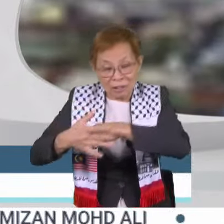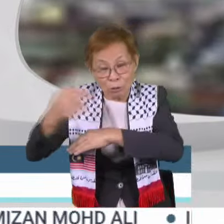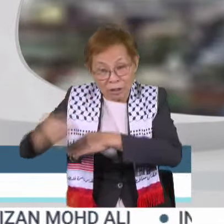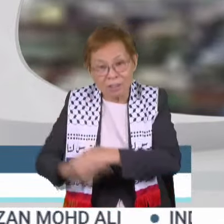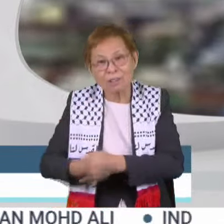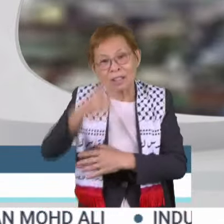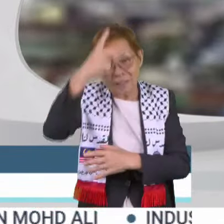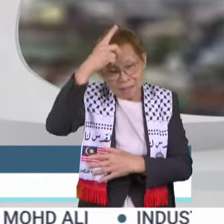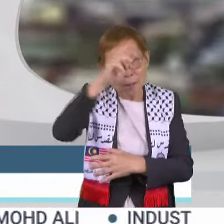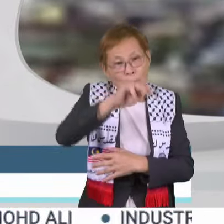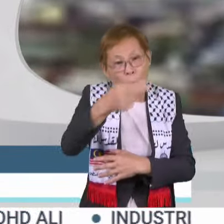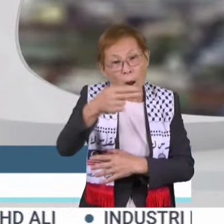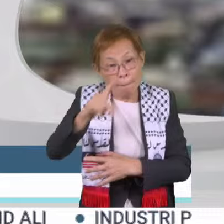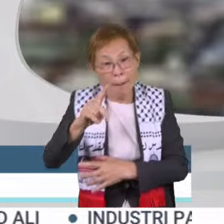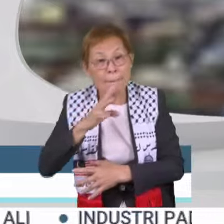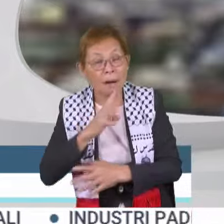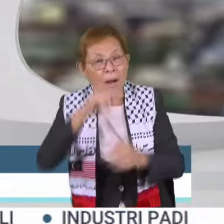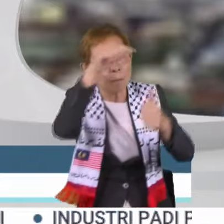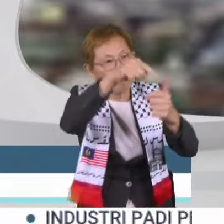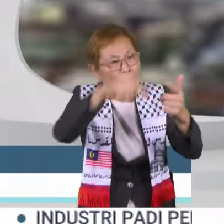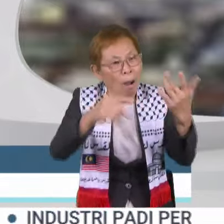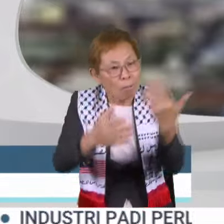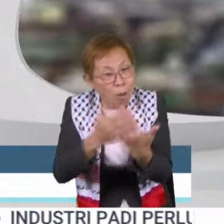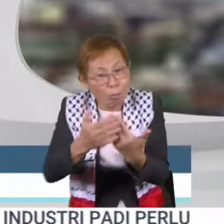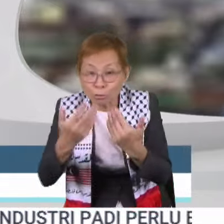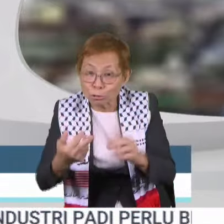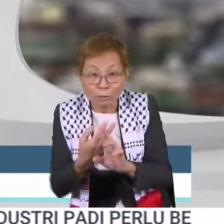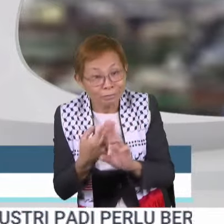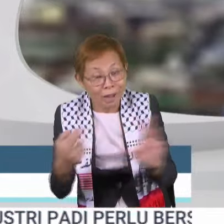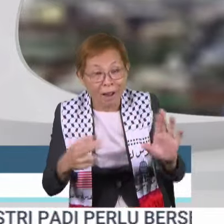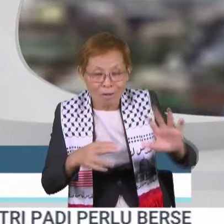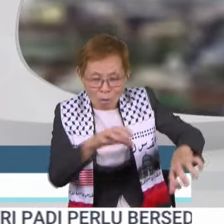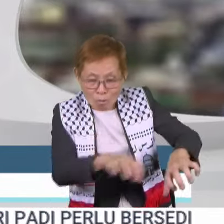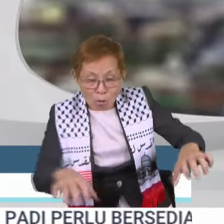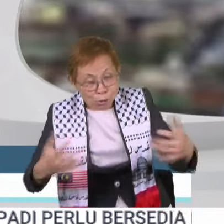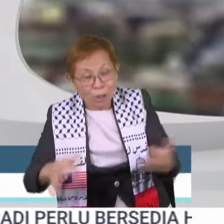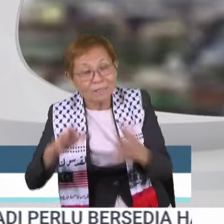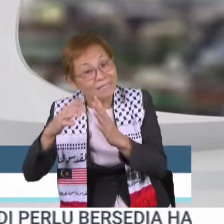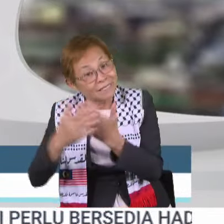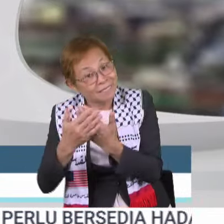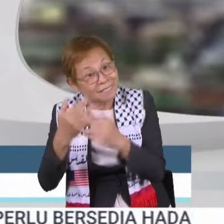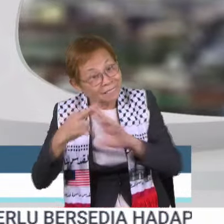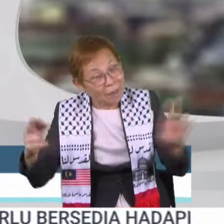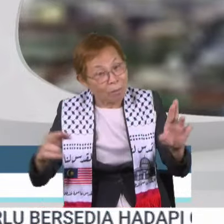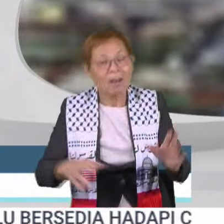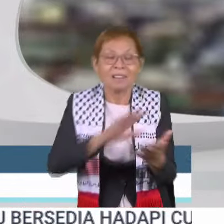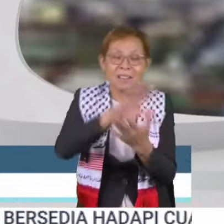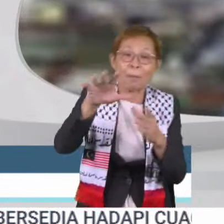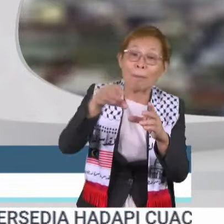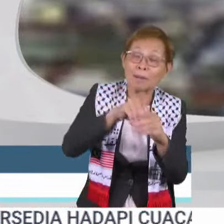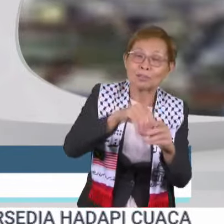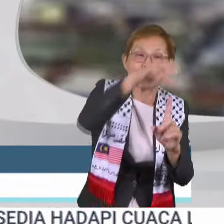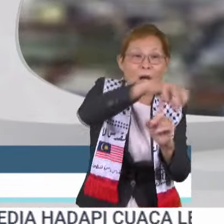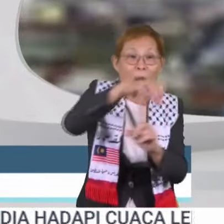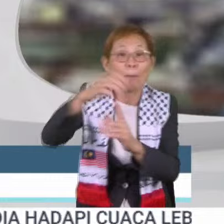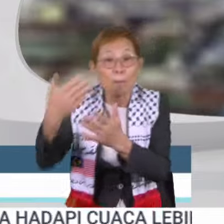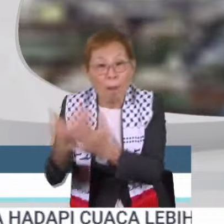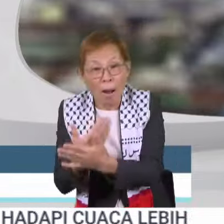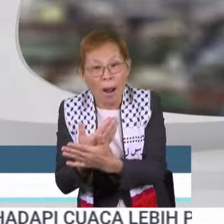fakruddin Mohamad Arif berkata beberapa kemudahan itu telah siap dan mula beroperasi termasuk gerai baharu di Pantai Batu